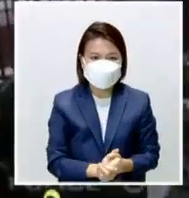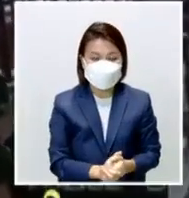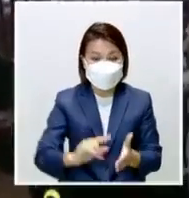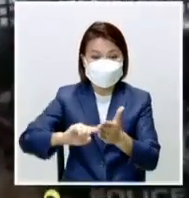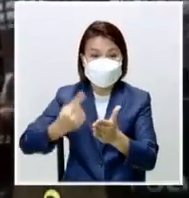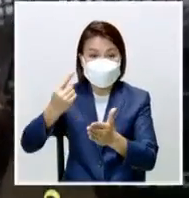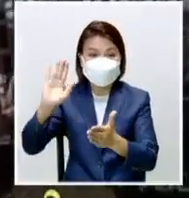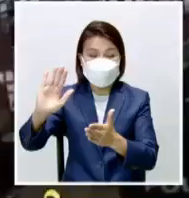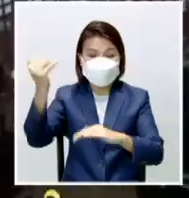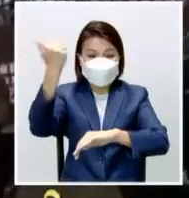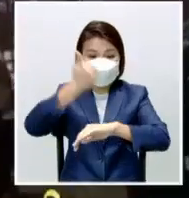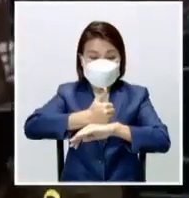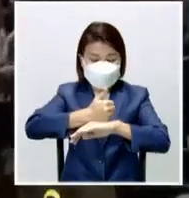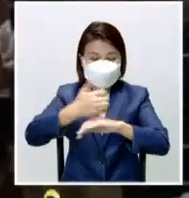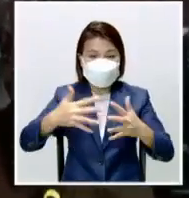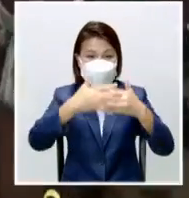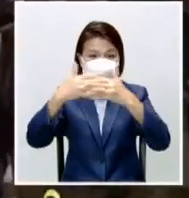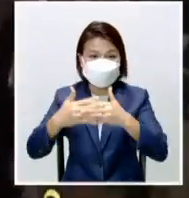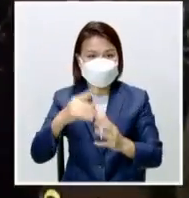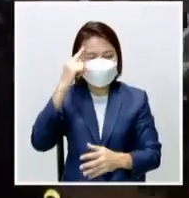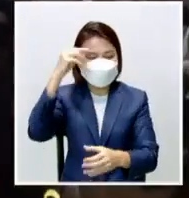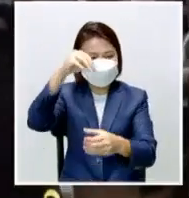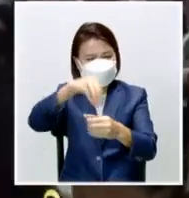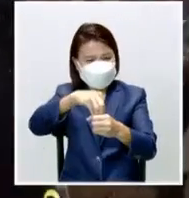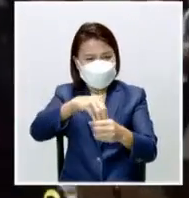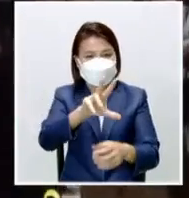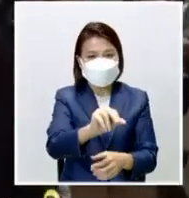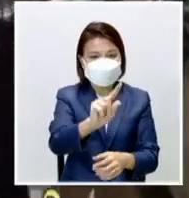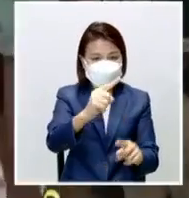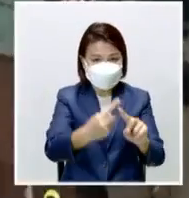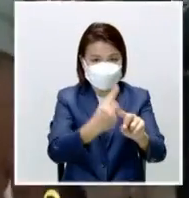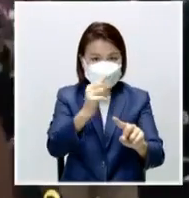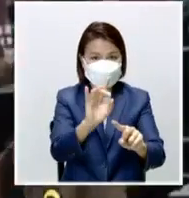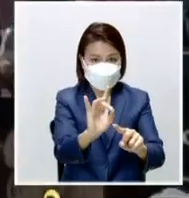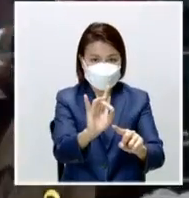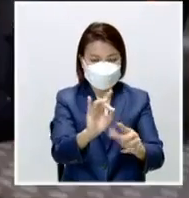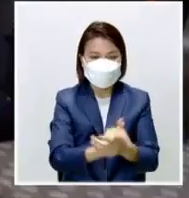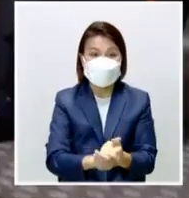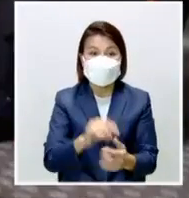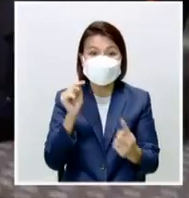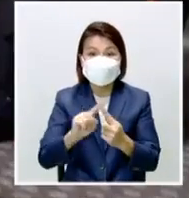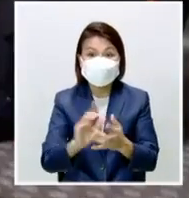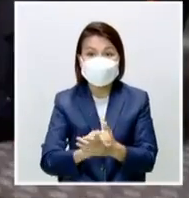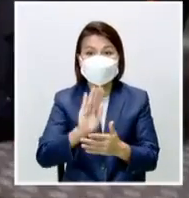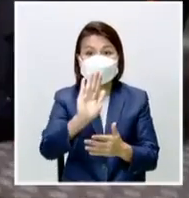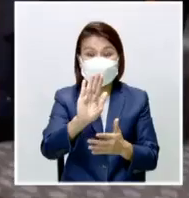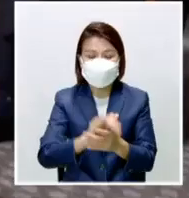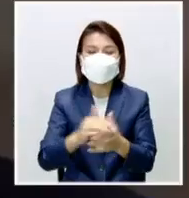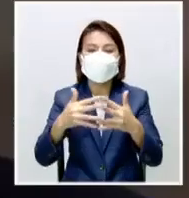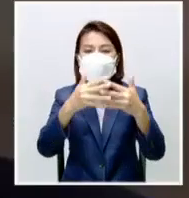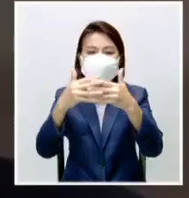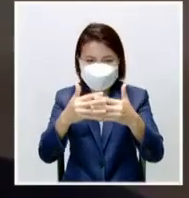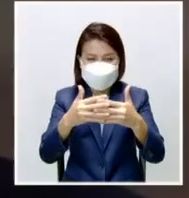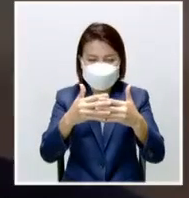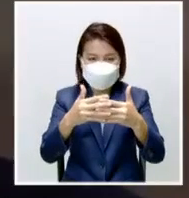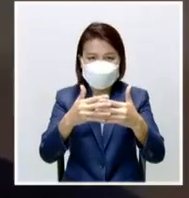ชัดเจนว่าทหารสหรัฐอาจต้องอยู่เลยเส้นตายวันที่31สิงหาคมนี้ซึ่งไบเดนเองนั่นแหละเป็นคนขีดเอาไว้ให้เป็นวันสิ้น